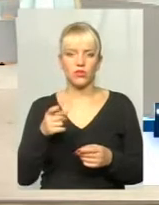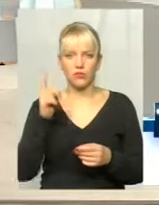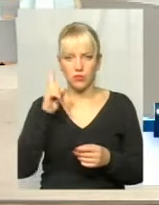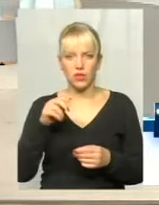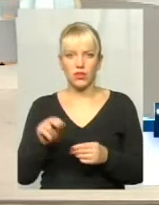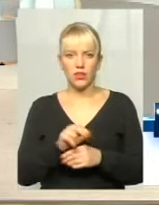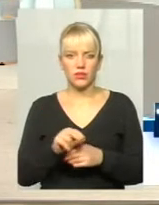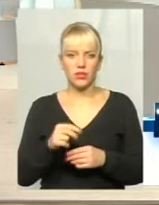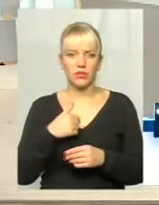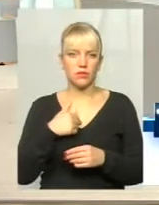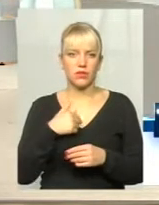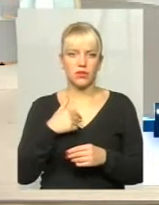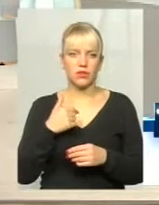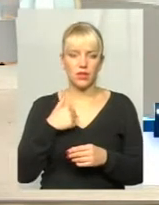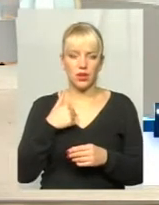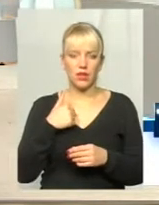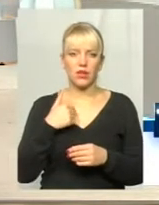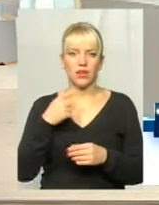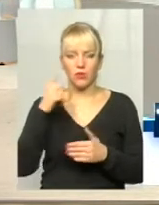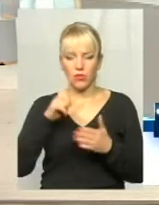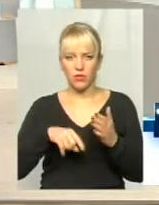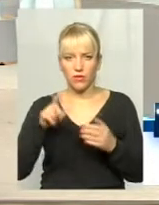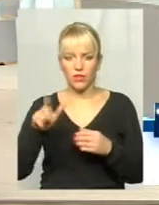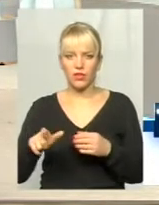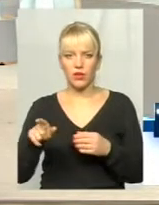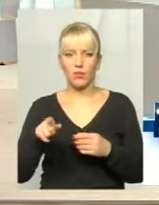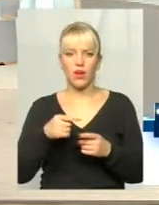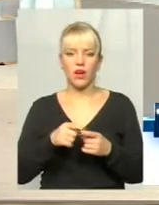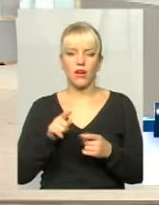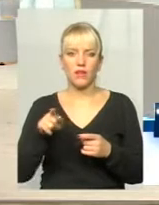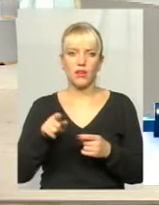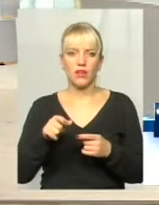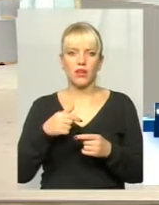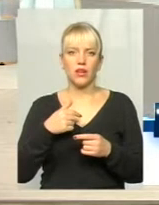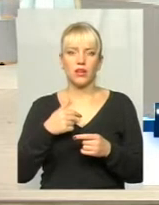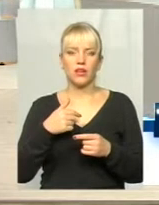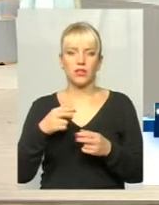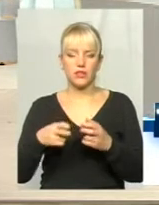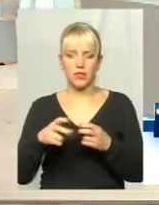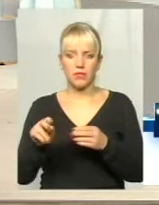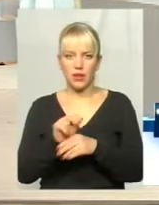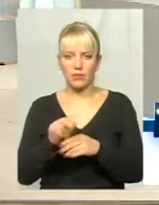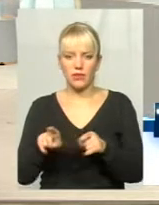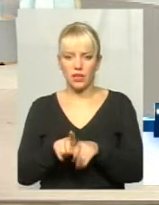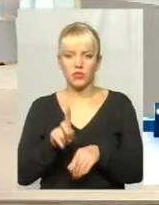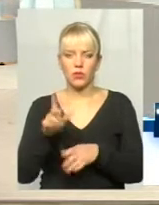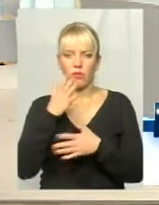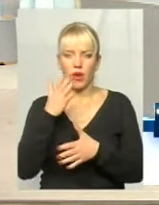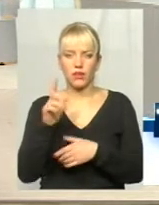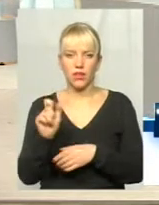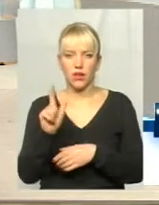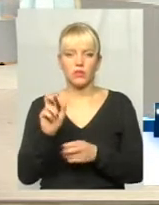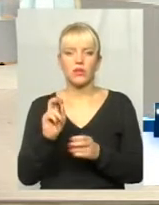мені поїздку. Я йому повірила, заплатила гроші, а він мені справить так, щоб не бачив газ. Як по-вашому? Це неправильно.